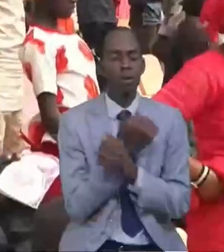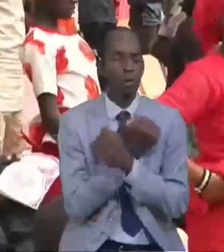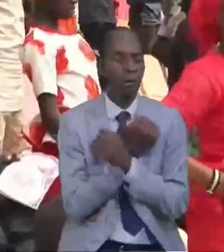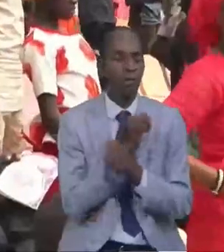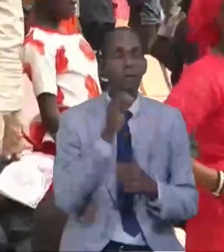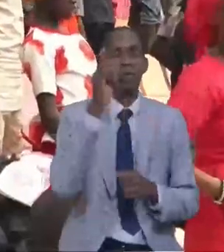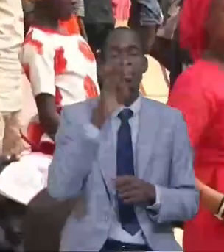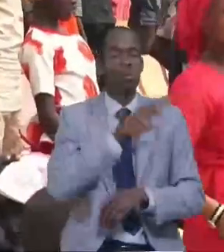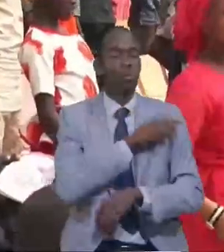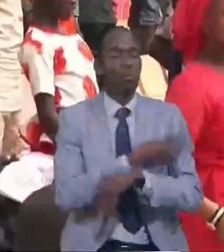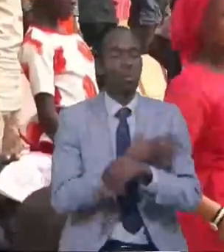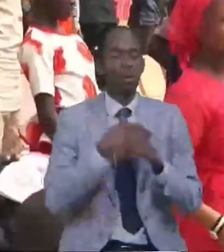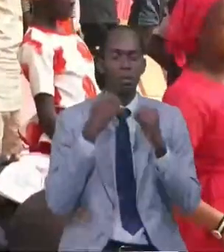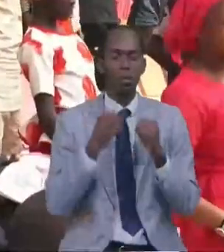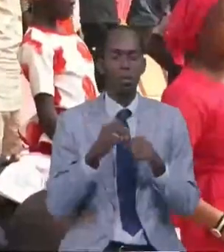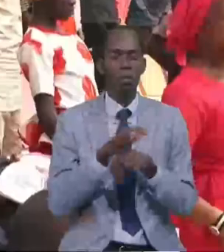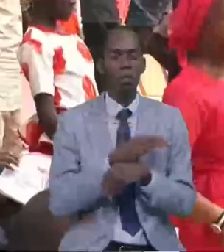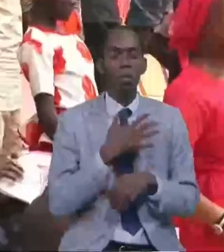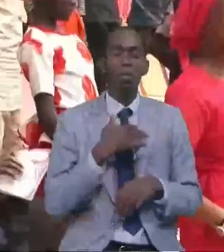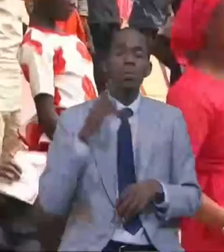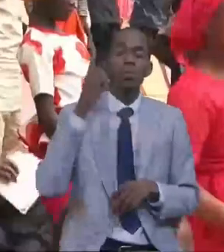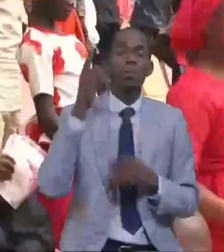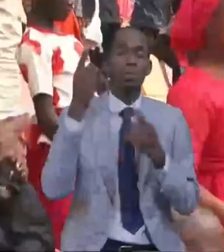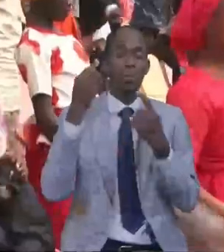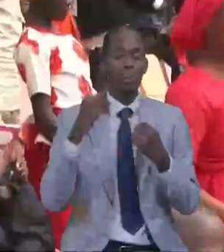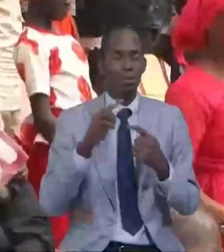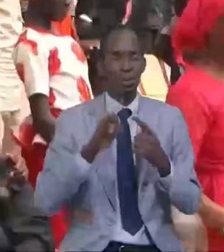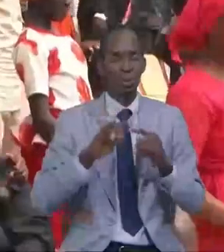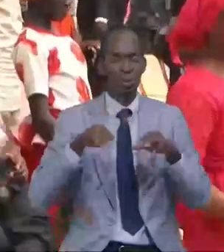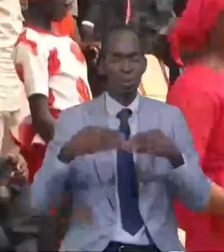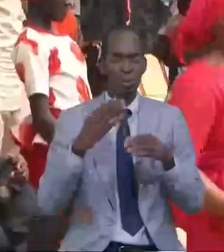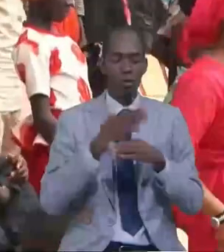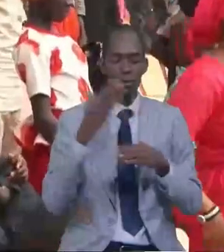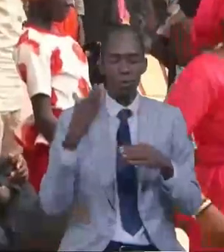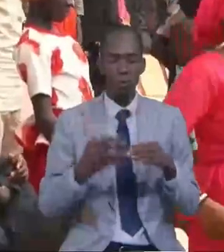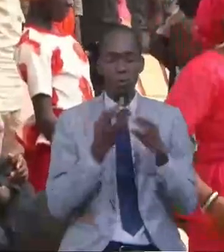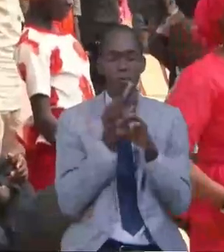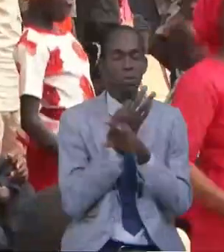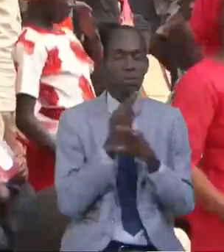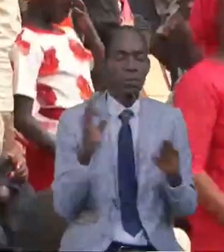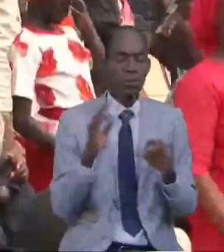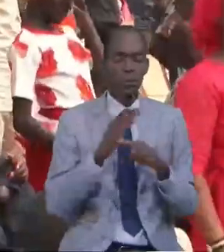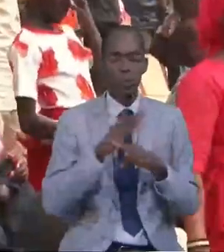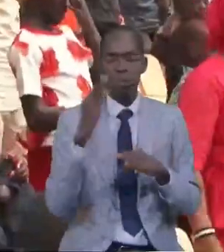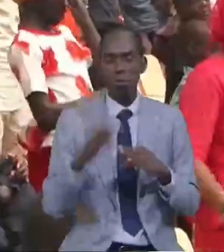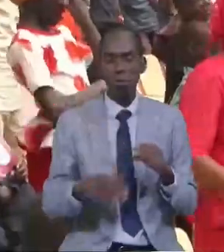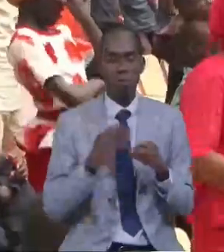pour recevoir la liberté totale, complète, la liberté pleine pour ton peuple. Je prie, Seigneur,